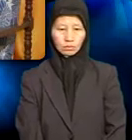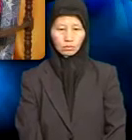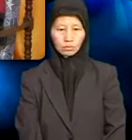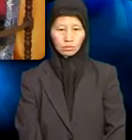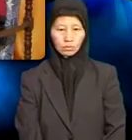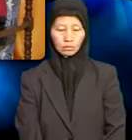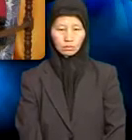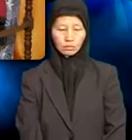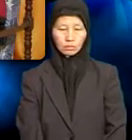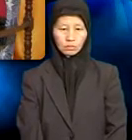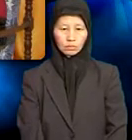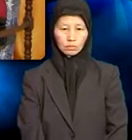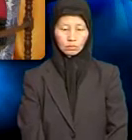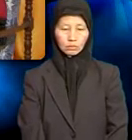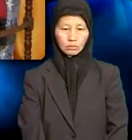Subhanallah.